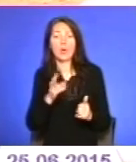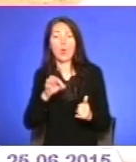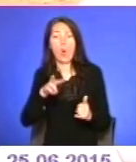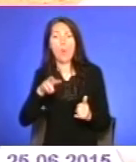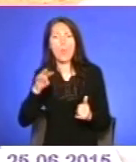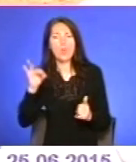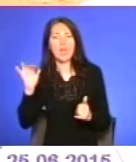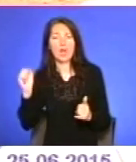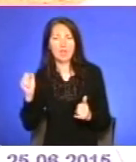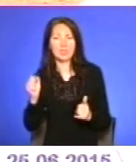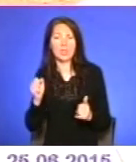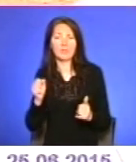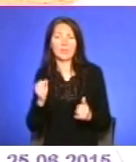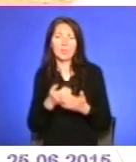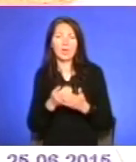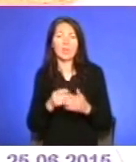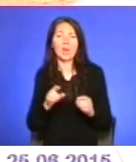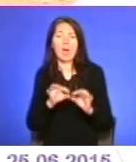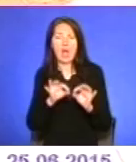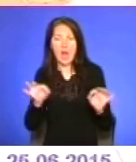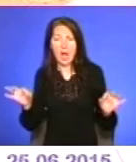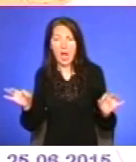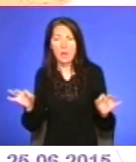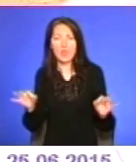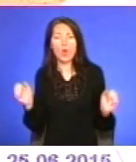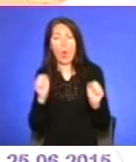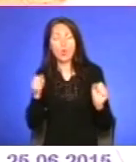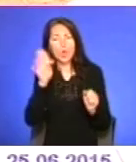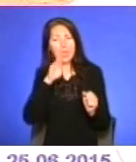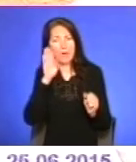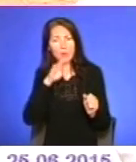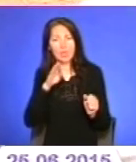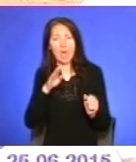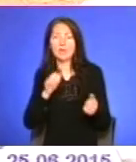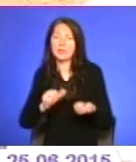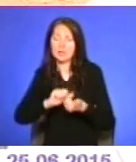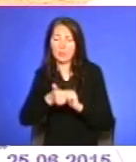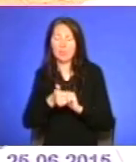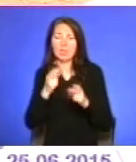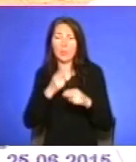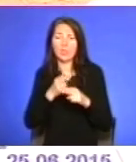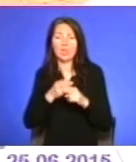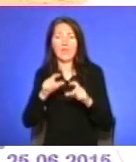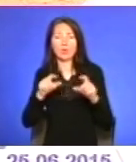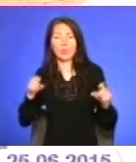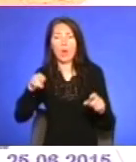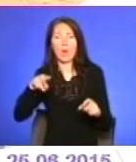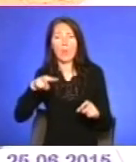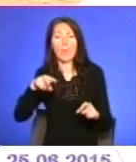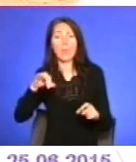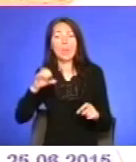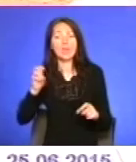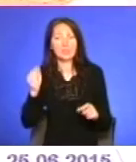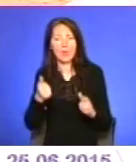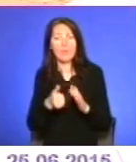не турбували. Тобто це йде кабель силовий, тут йде холодна вода до нас. Ми її замінили металеву трубу на пластикову трубу. Тут